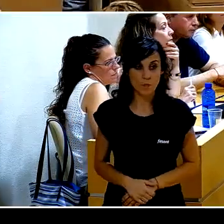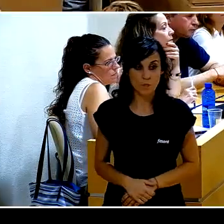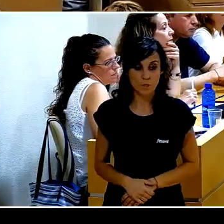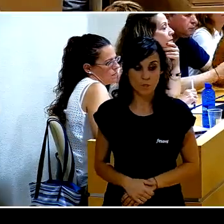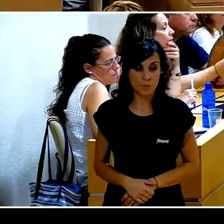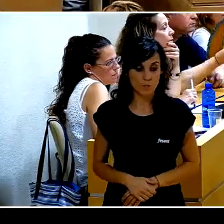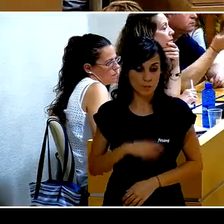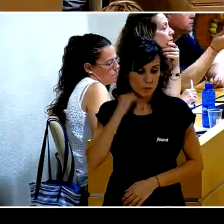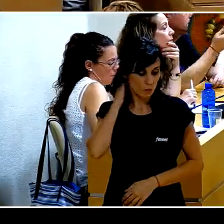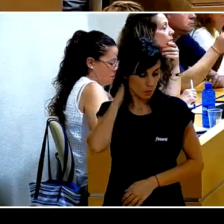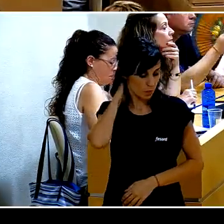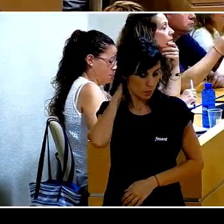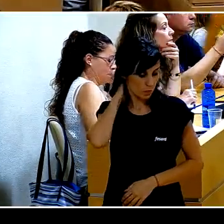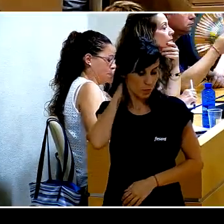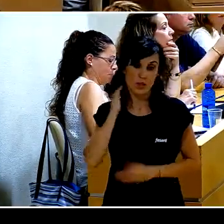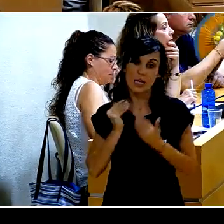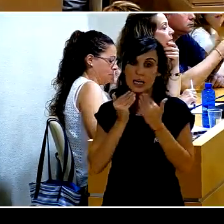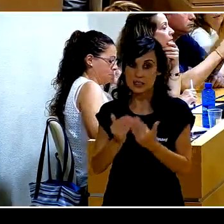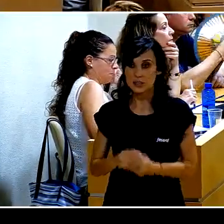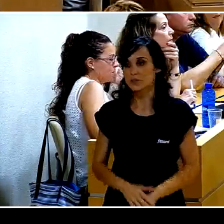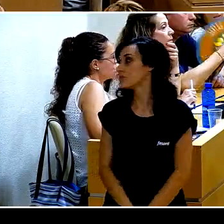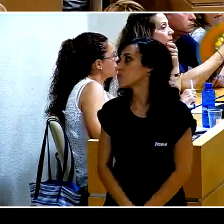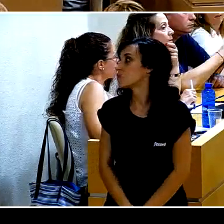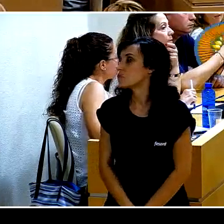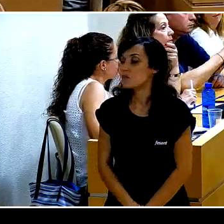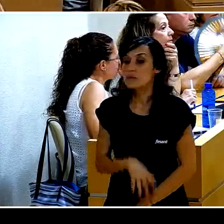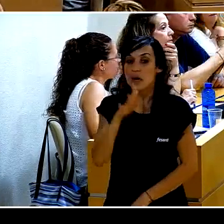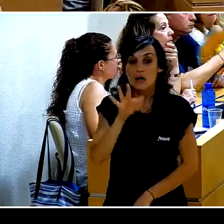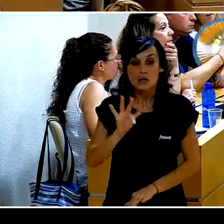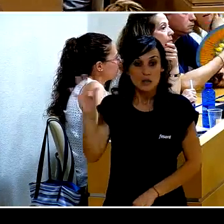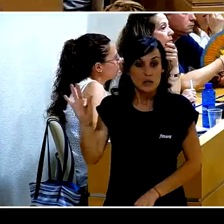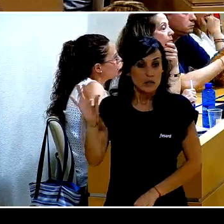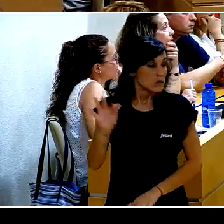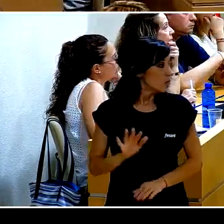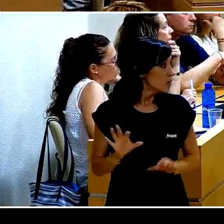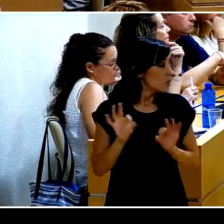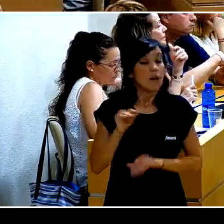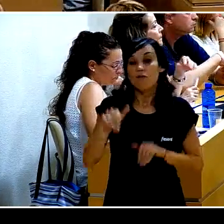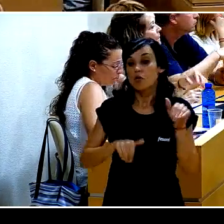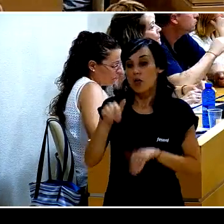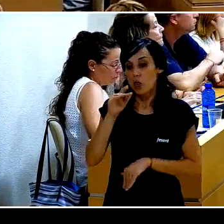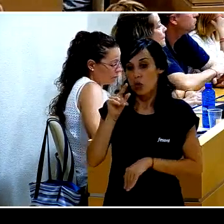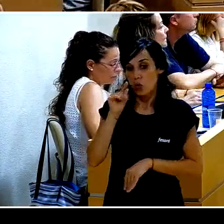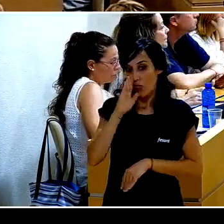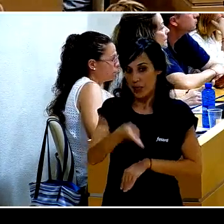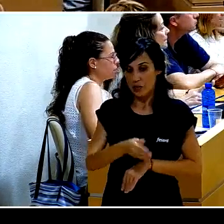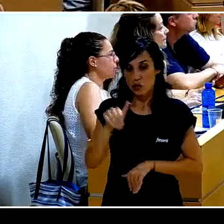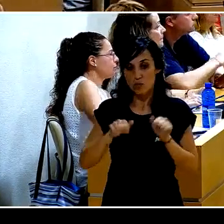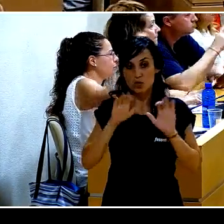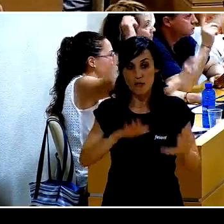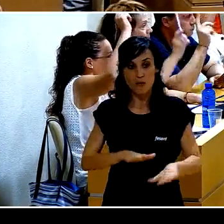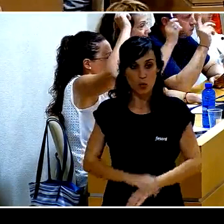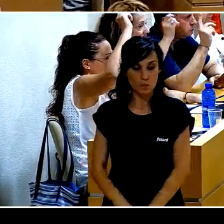sempre. Gràcies. Moltes gràcies. Alguna paraula? Pues passem a la votació del punt. Directament vots a favor de la